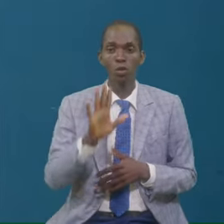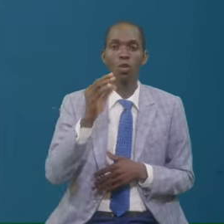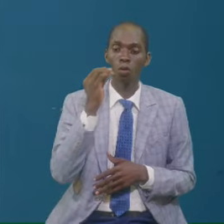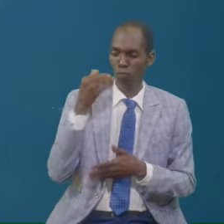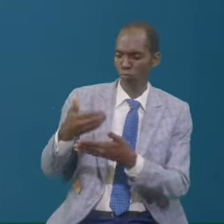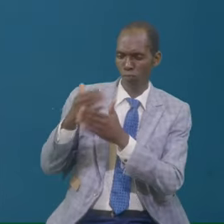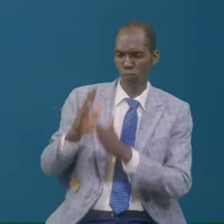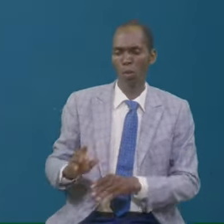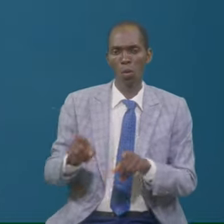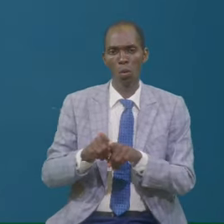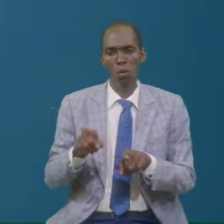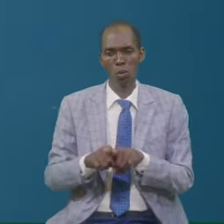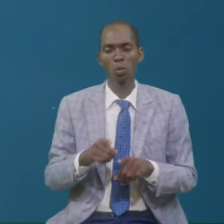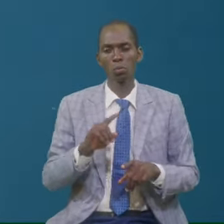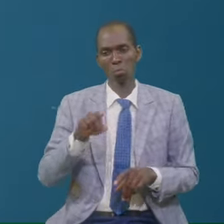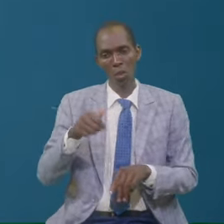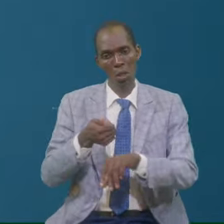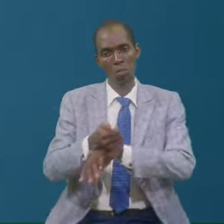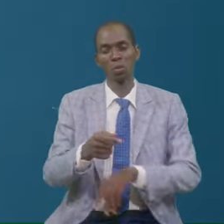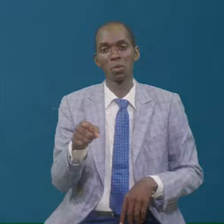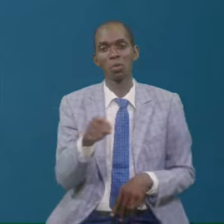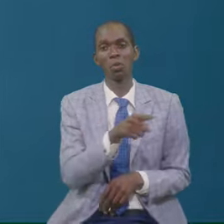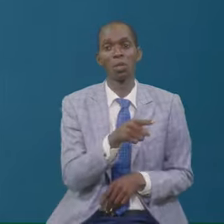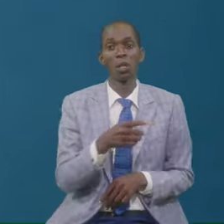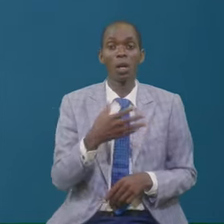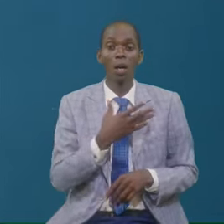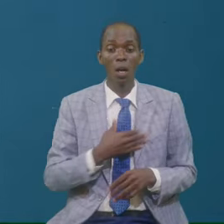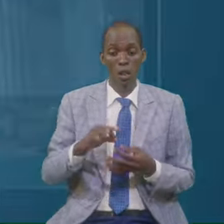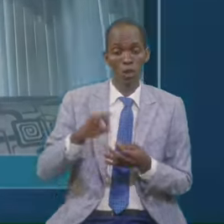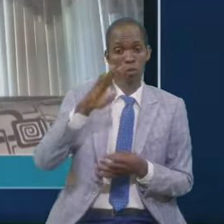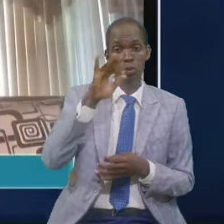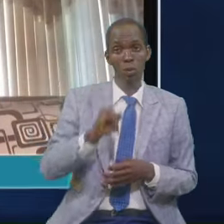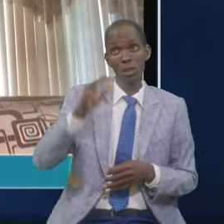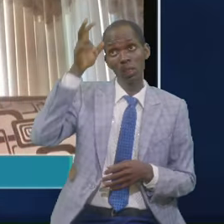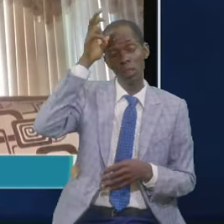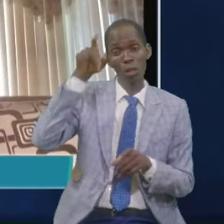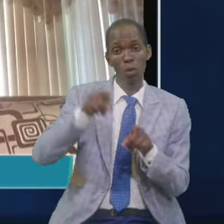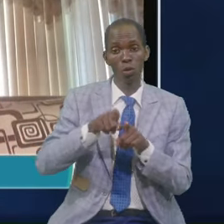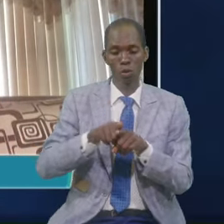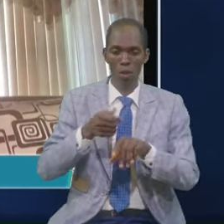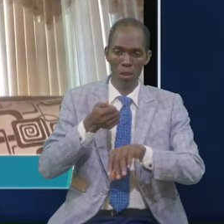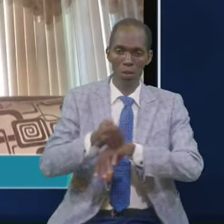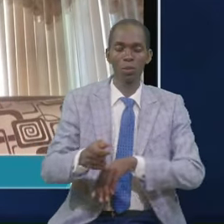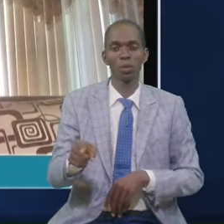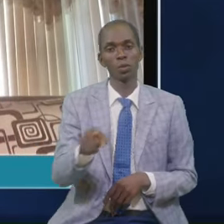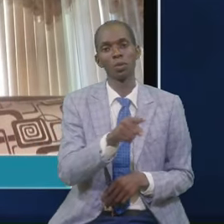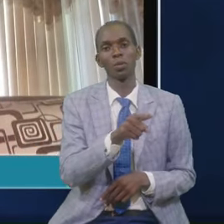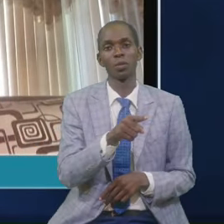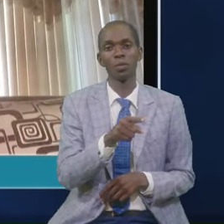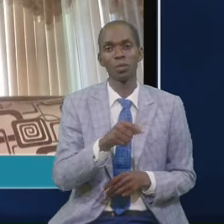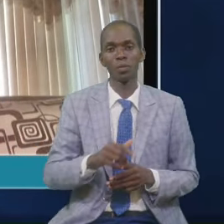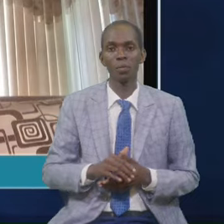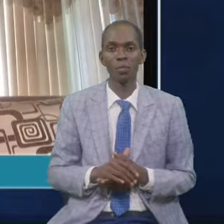బాహ్యంగా వరాయబడ్డవని కూడా నేరం మోపుతుంటాయి. Spiritually Satan accuses you. ఆధ్యాత్మికంగా సాతాను నేరం మోపుతుంటాడు.